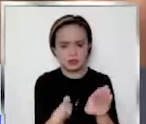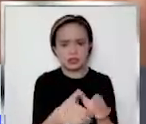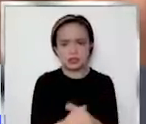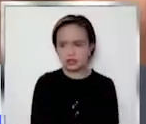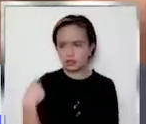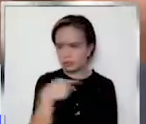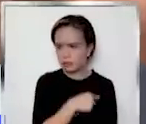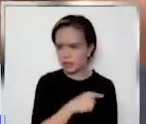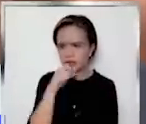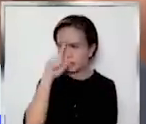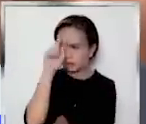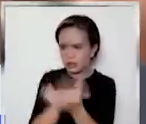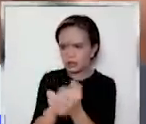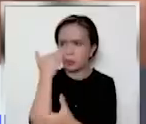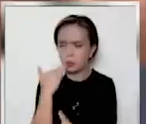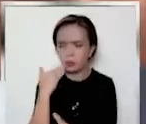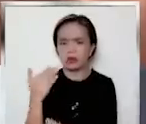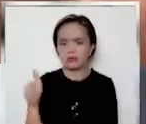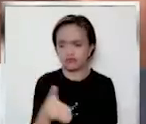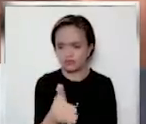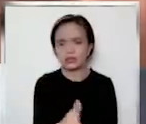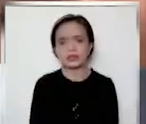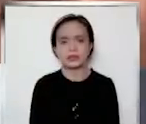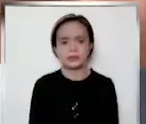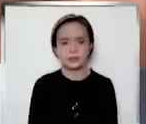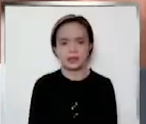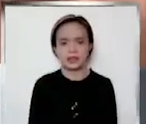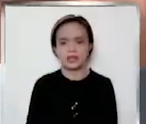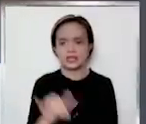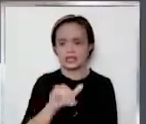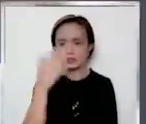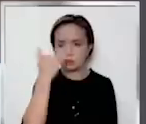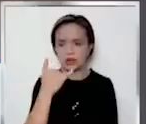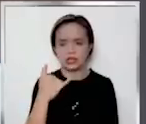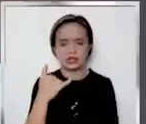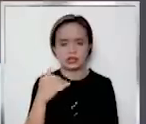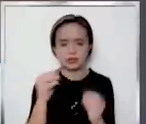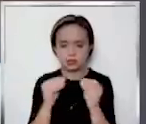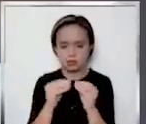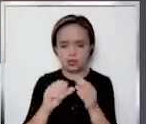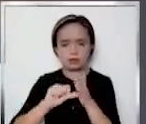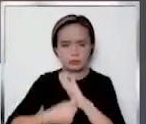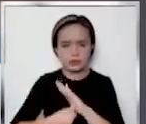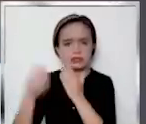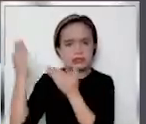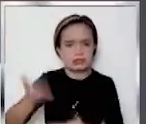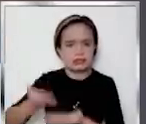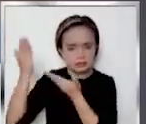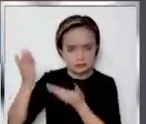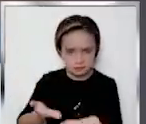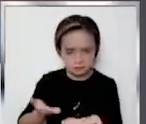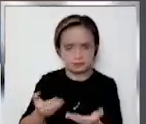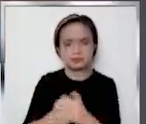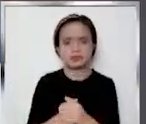Ito po ay justification lang, artificial, para nga po bigyan katuwiran yung importation ng mga maliliit na lokal na mga mangisda